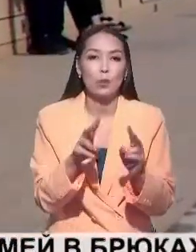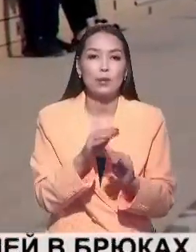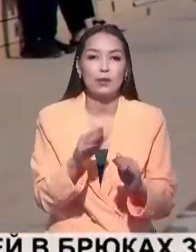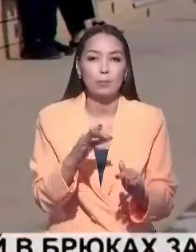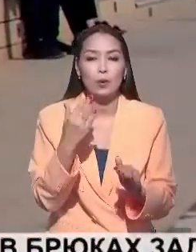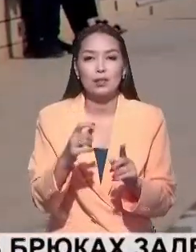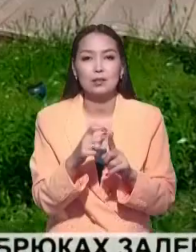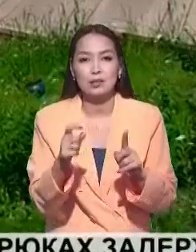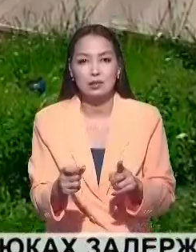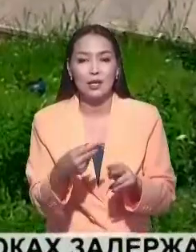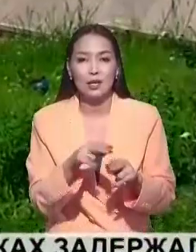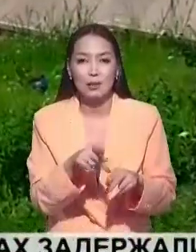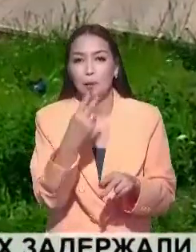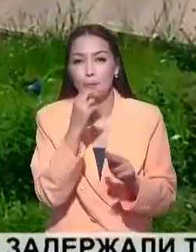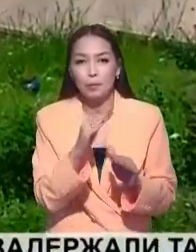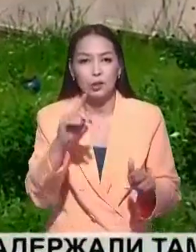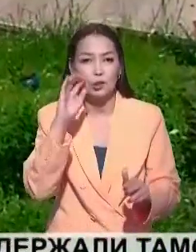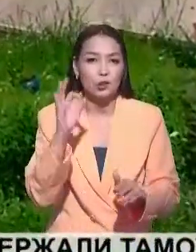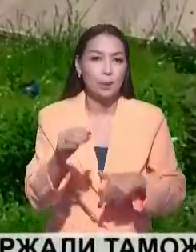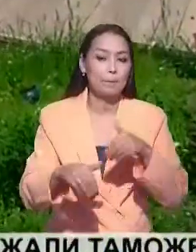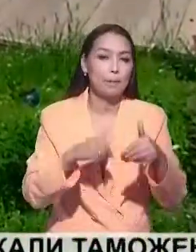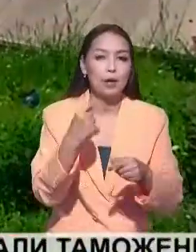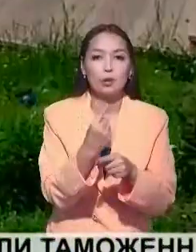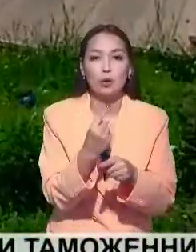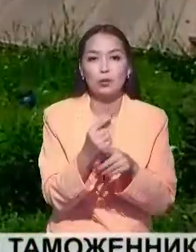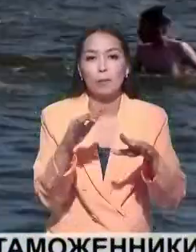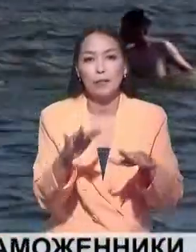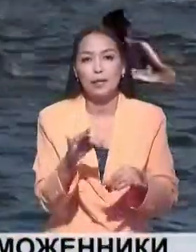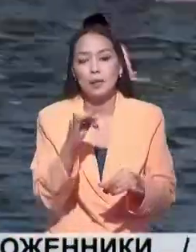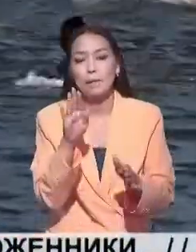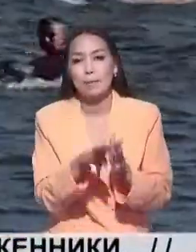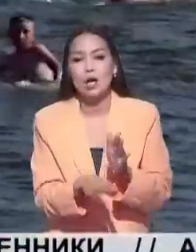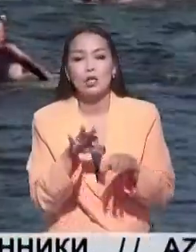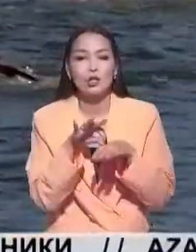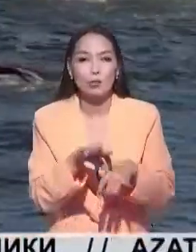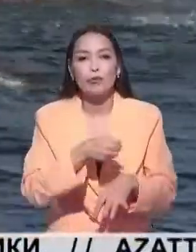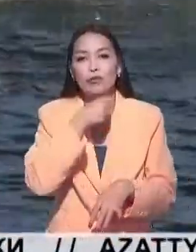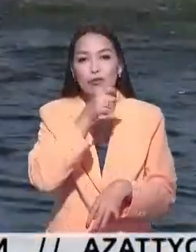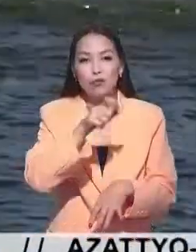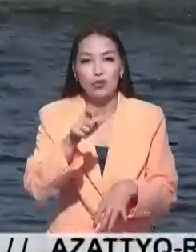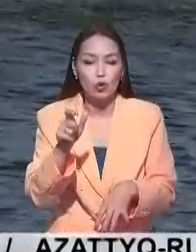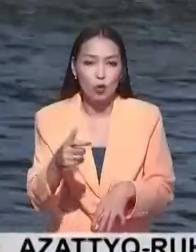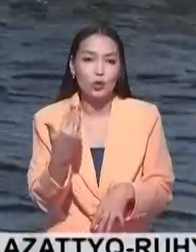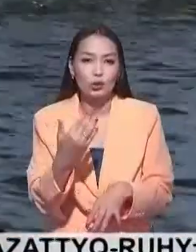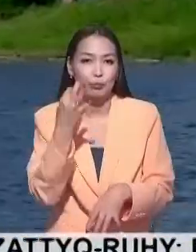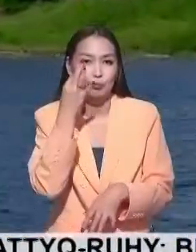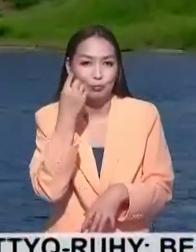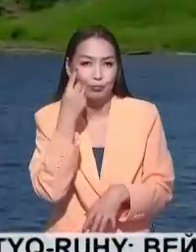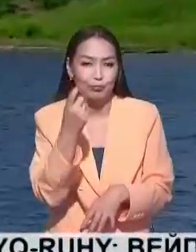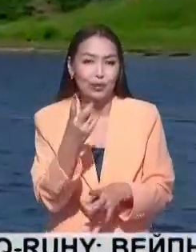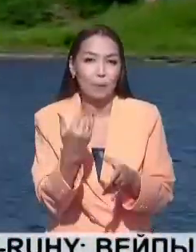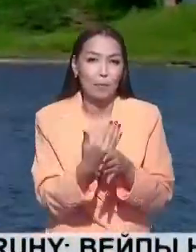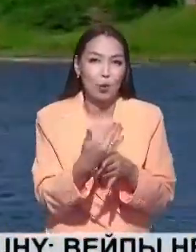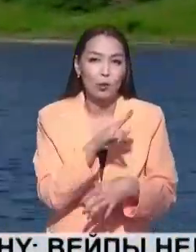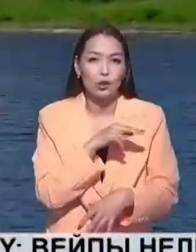их словам, именно несовершеннолетние чаще всего плавают в необорудованных местах и без сопровождения взрослых. На помощь сотрудникам ЧС в этом